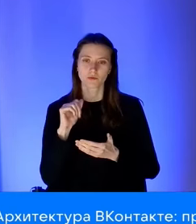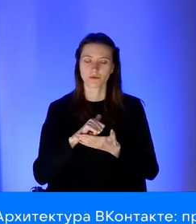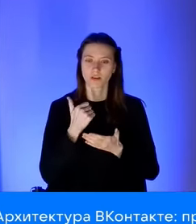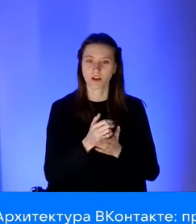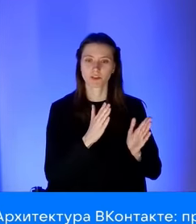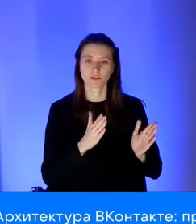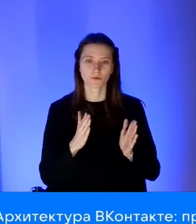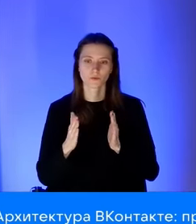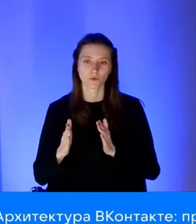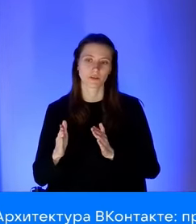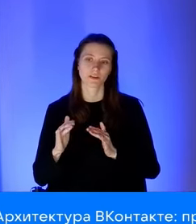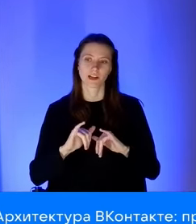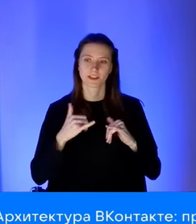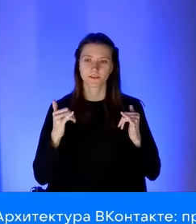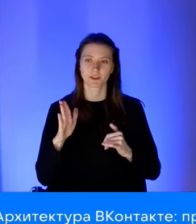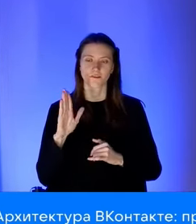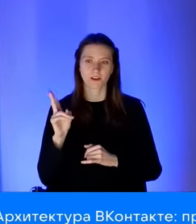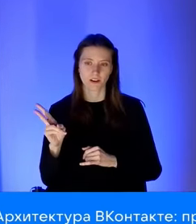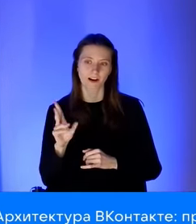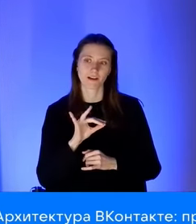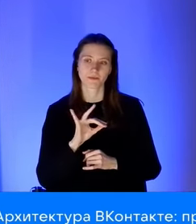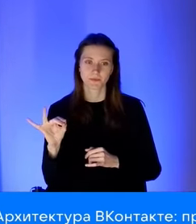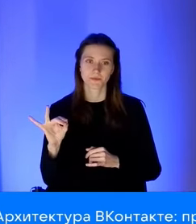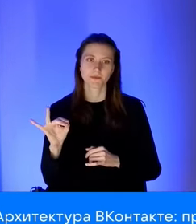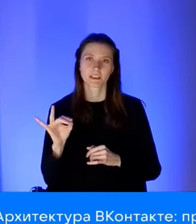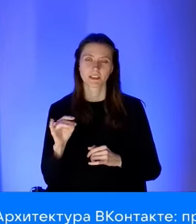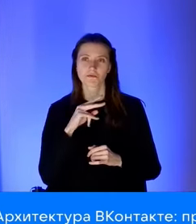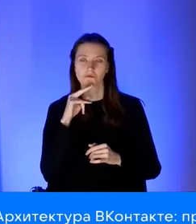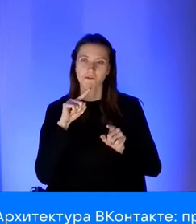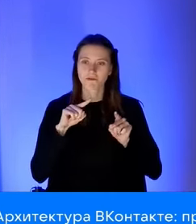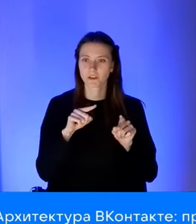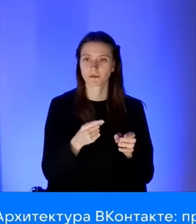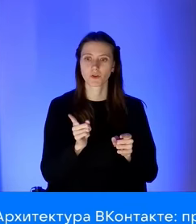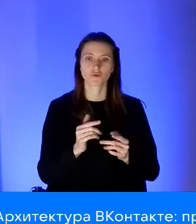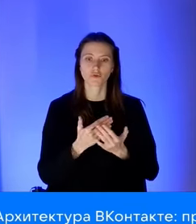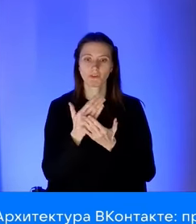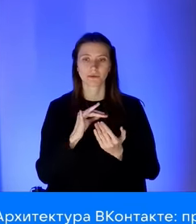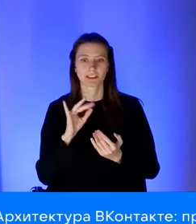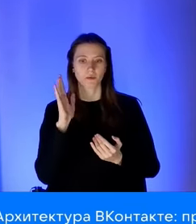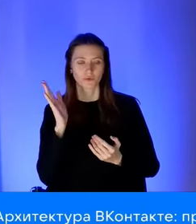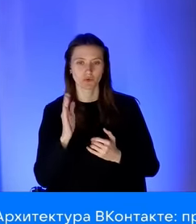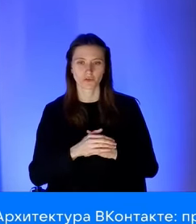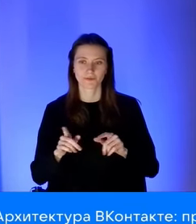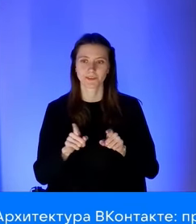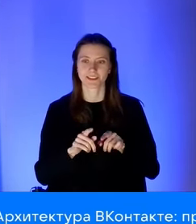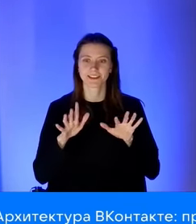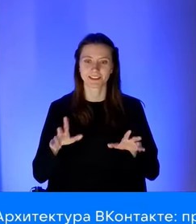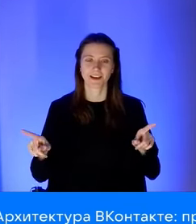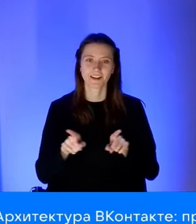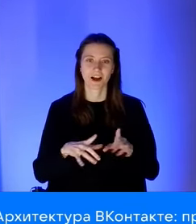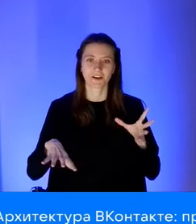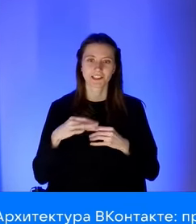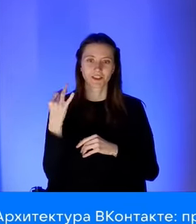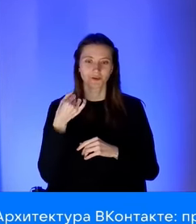ВКонтакте и сделаем акцент уже на современность на будущем Ну Итак как все историки